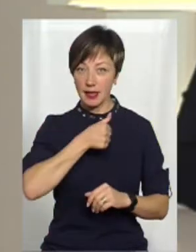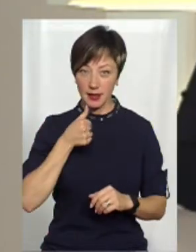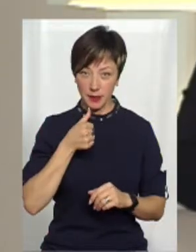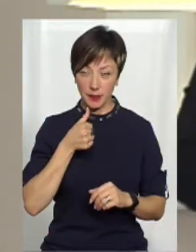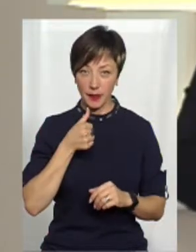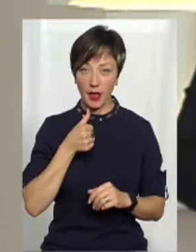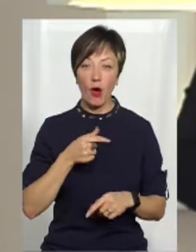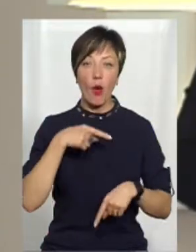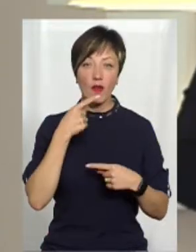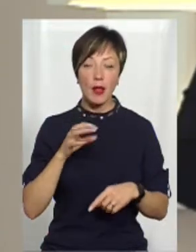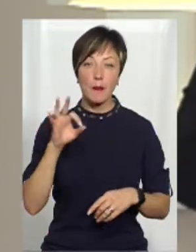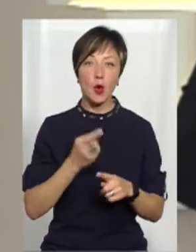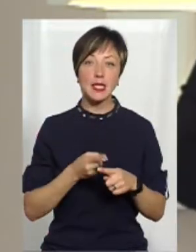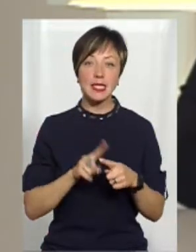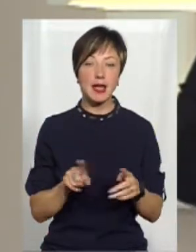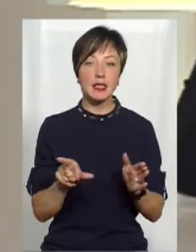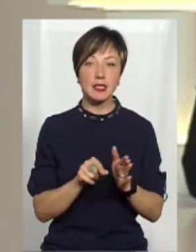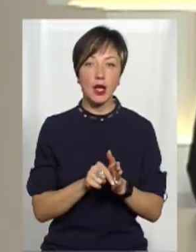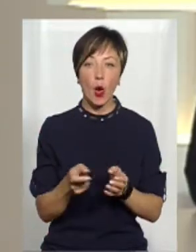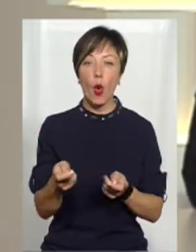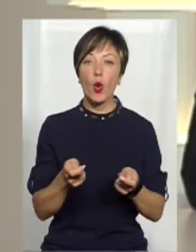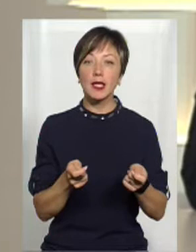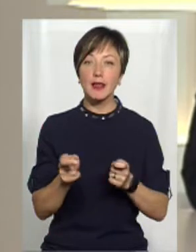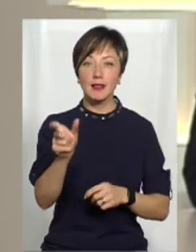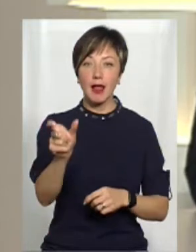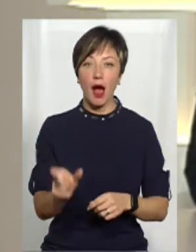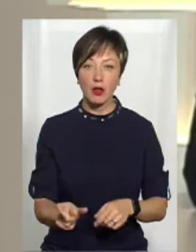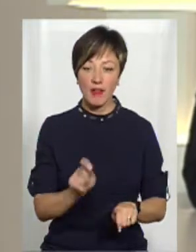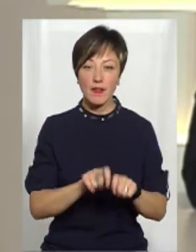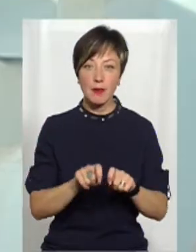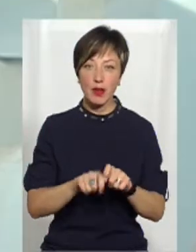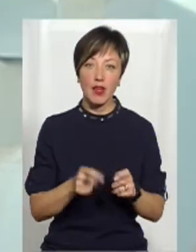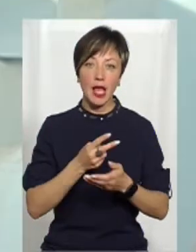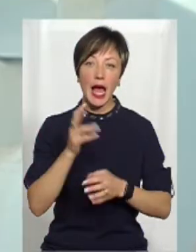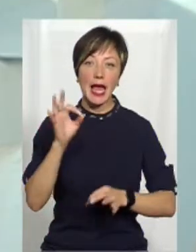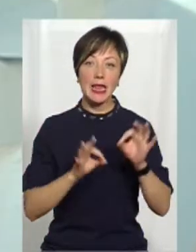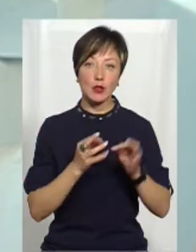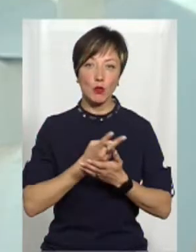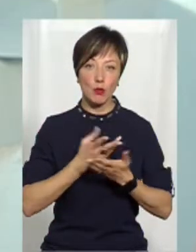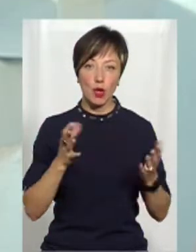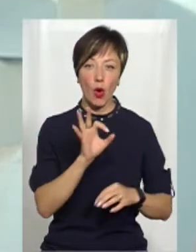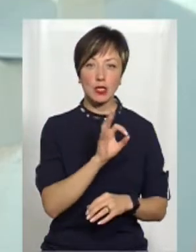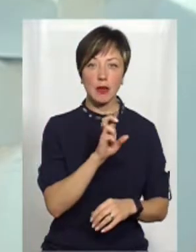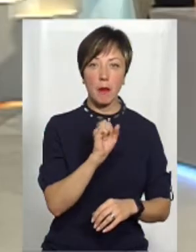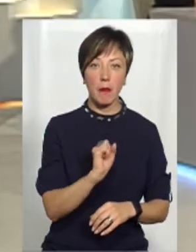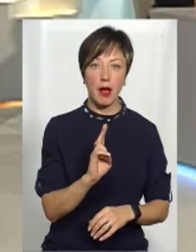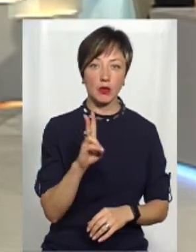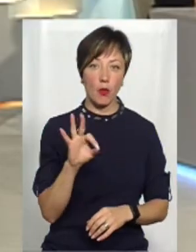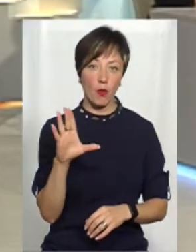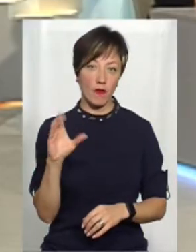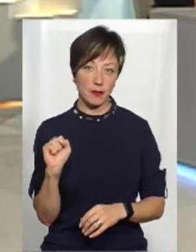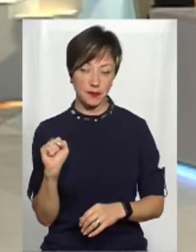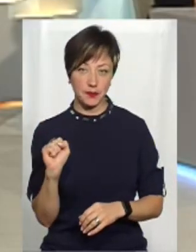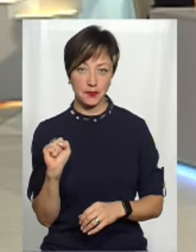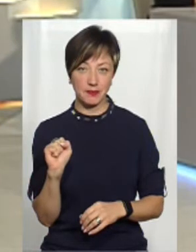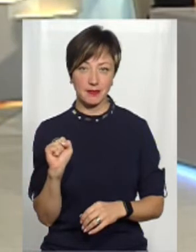рік. Говорили ми про це із координаторкою вимірювання індексу публічності Оксаною Банковою.